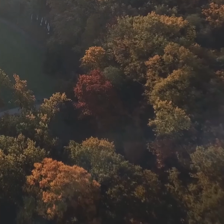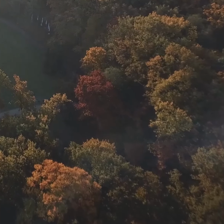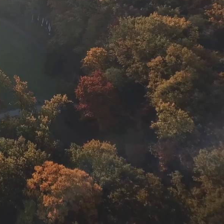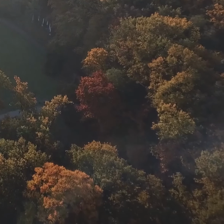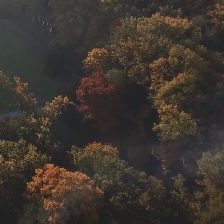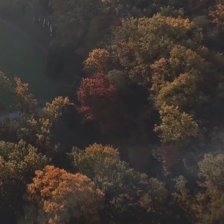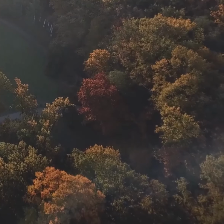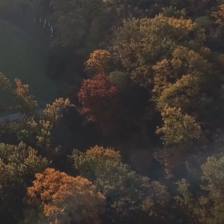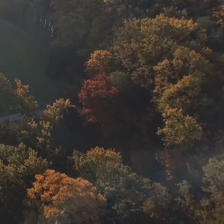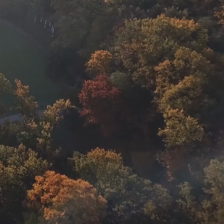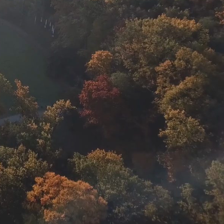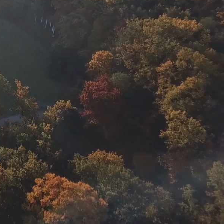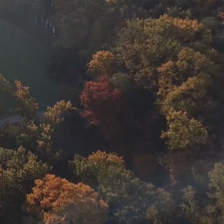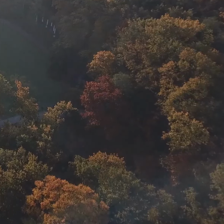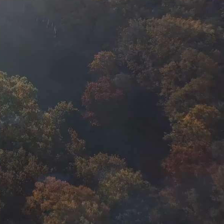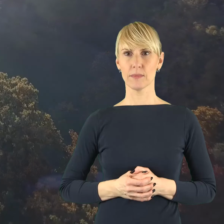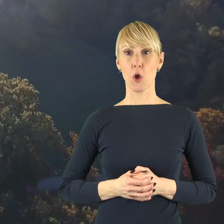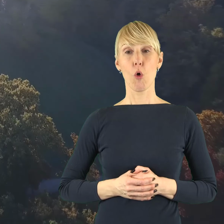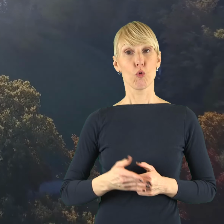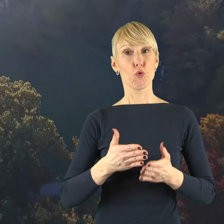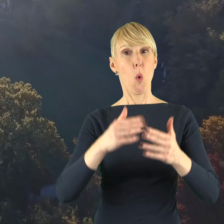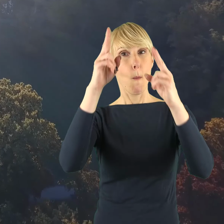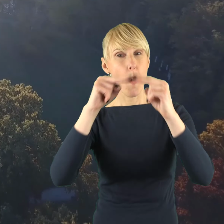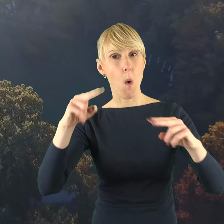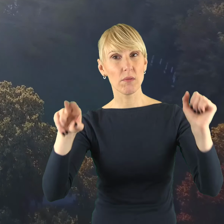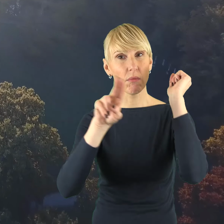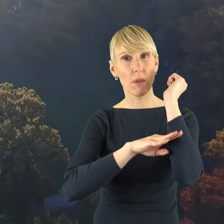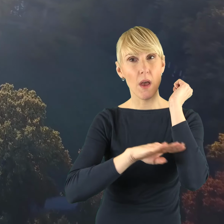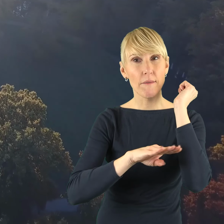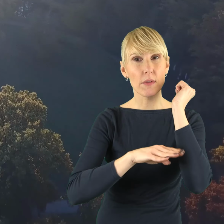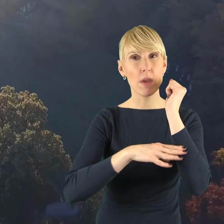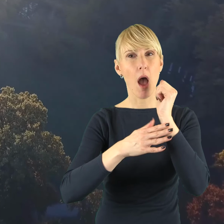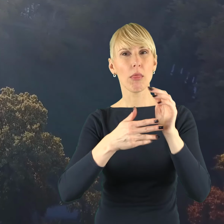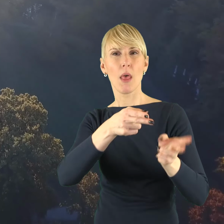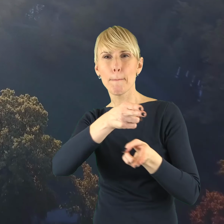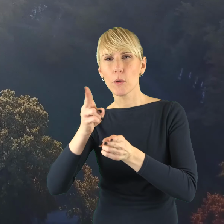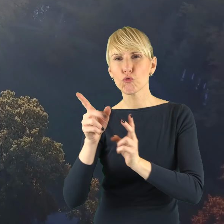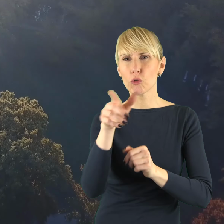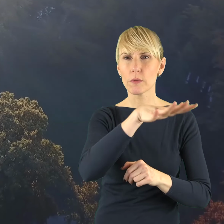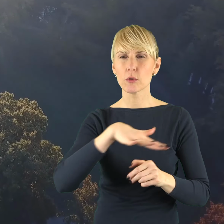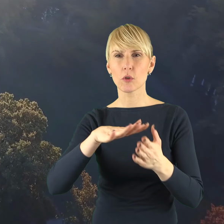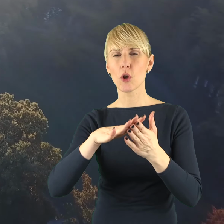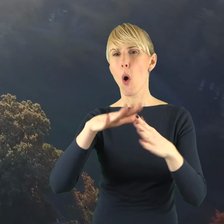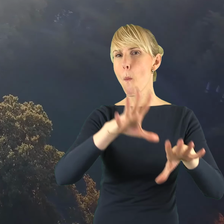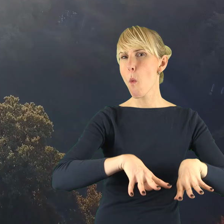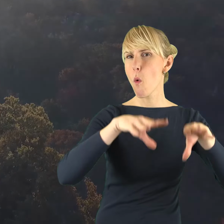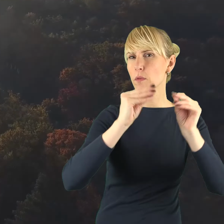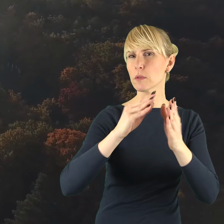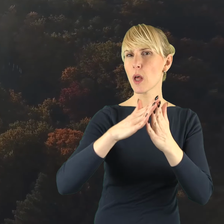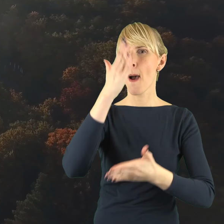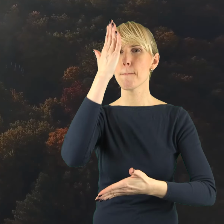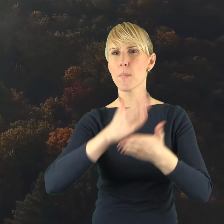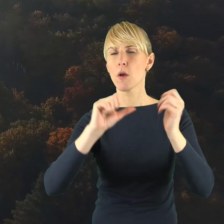Drewniany Pałac Myśliwski powstały w pierwszej połowie XIX